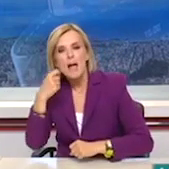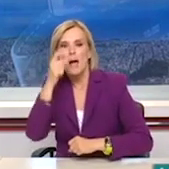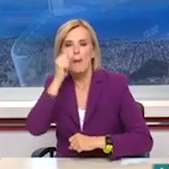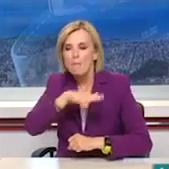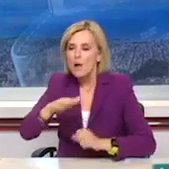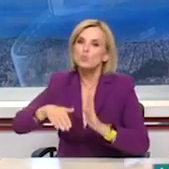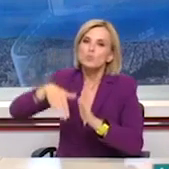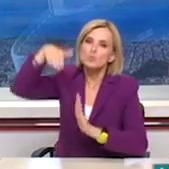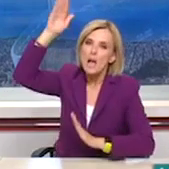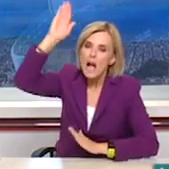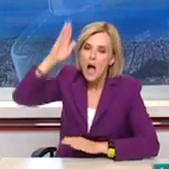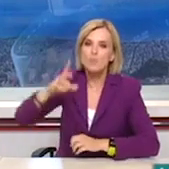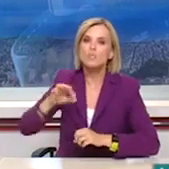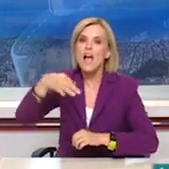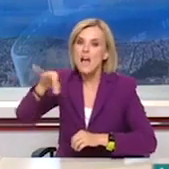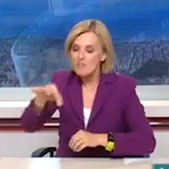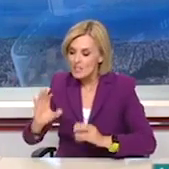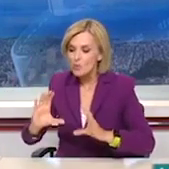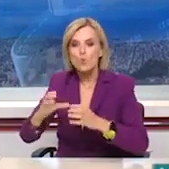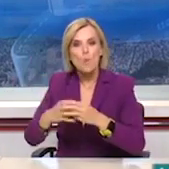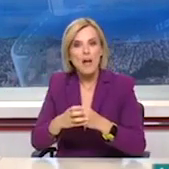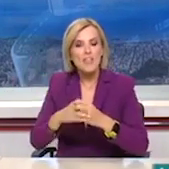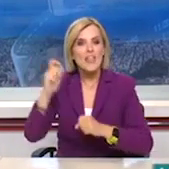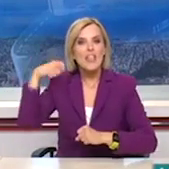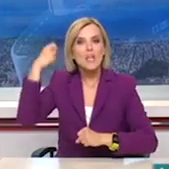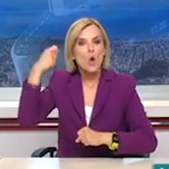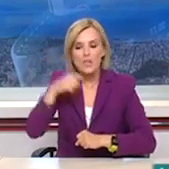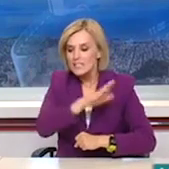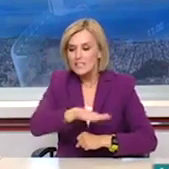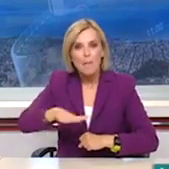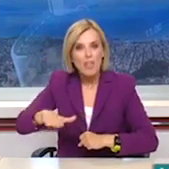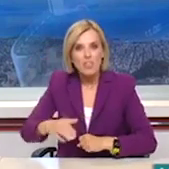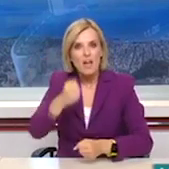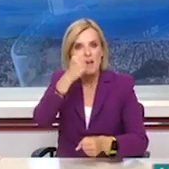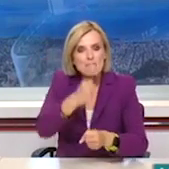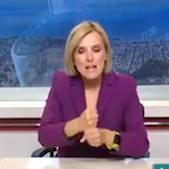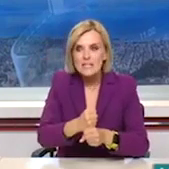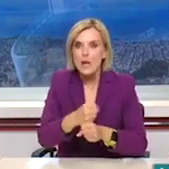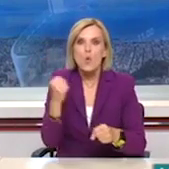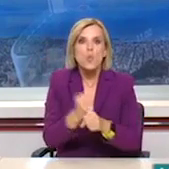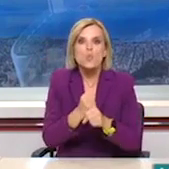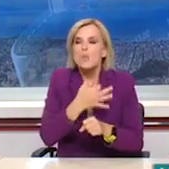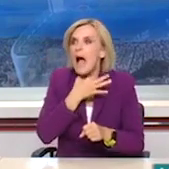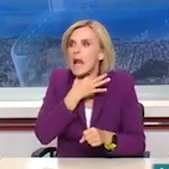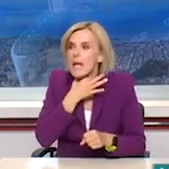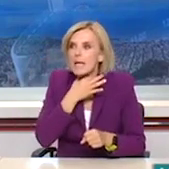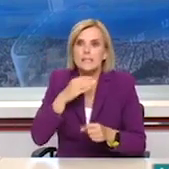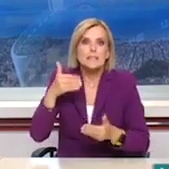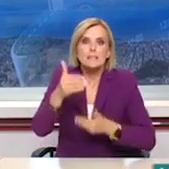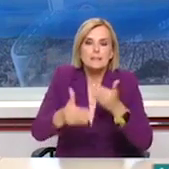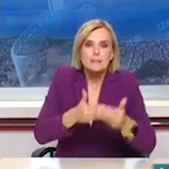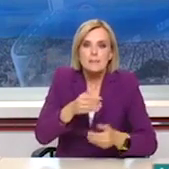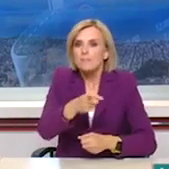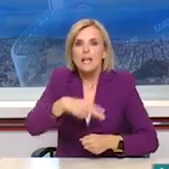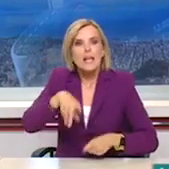τους ηλικιωμένους, τις ευπαθείς ομάδες. Των γονιών που έμειναν σπίτι με τα παιδιά τους αγωνιώντας για το εργασιακό τους μέλλον. Των συμπολιτών μας που δεν